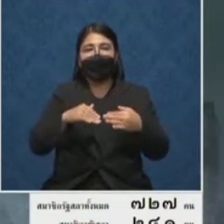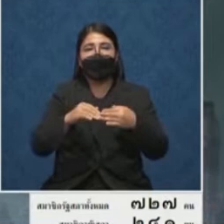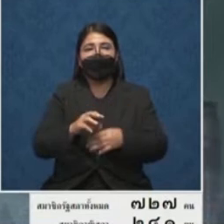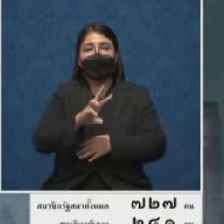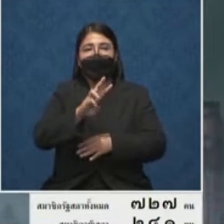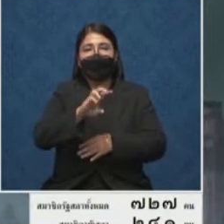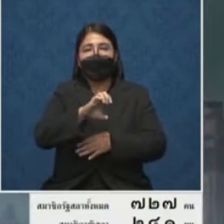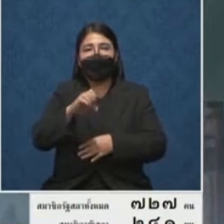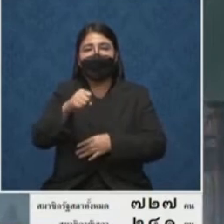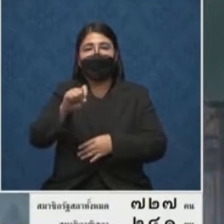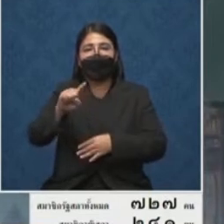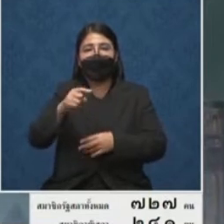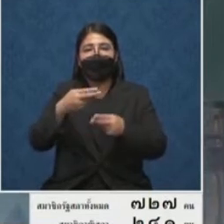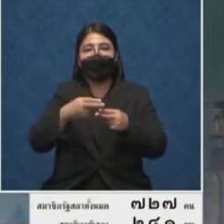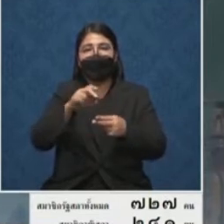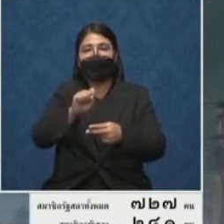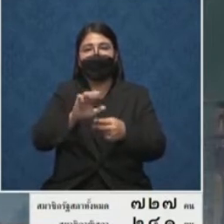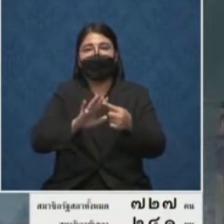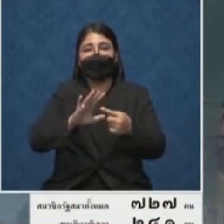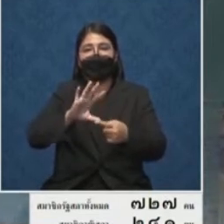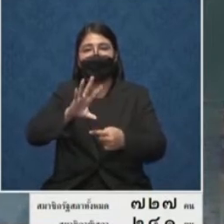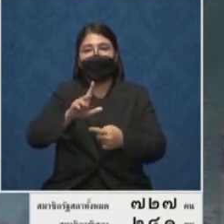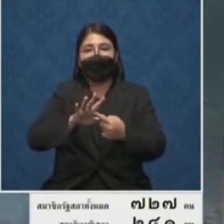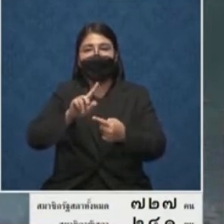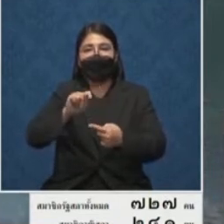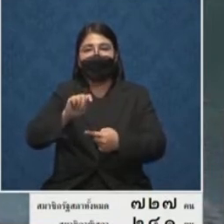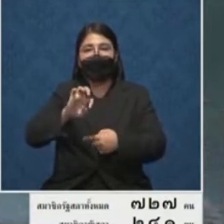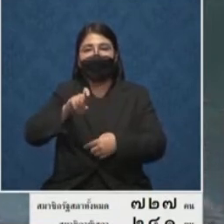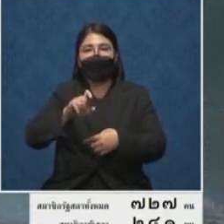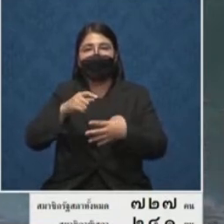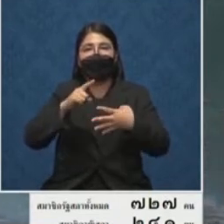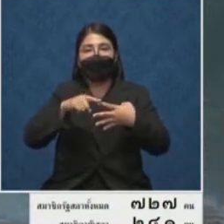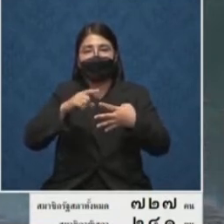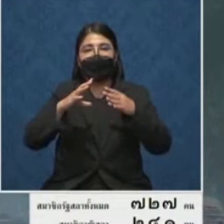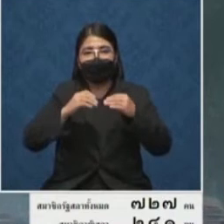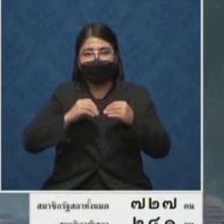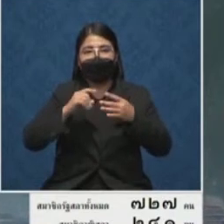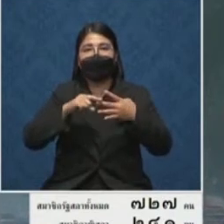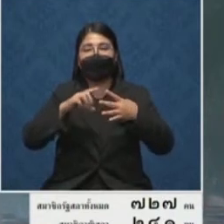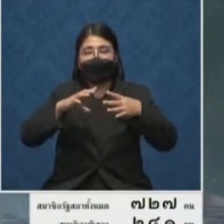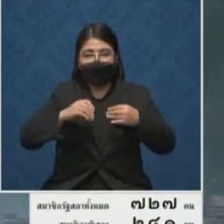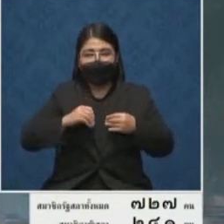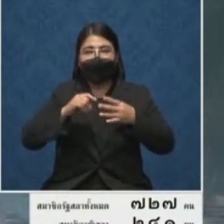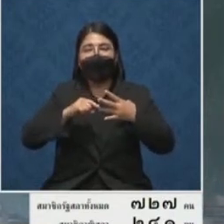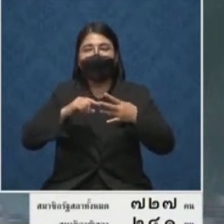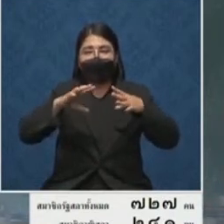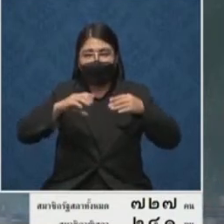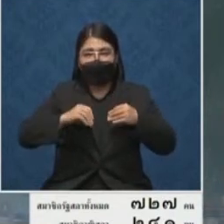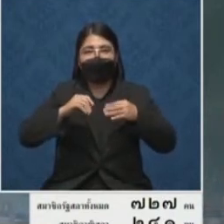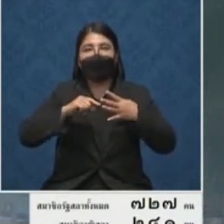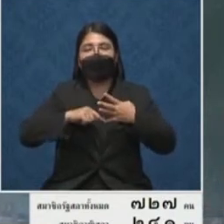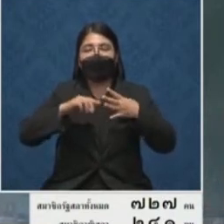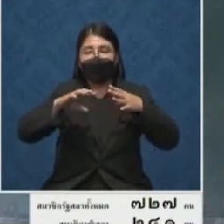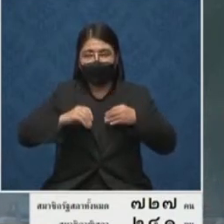611นายสุชาติพินโย 1รับหลักการ2รับหลักการ3รับหลักการ